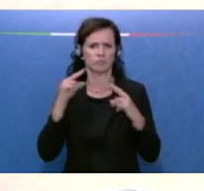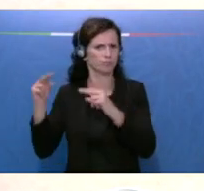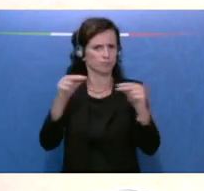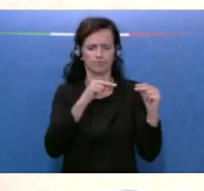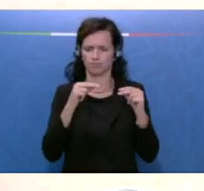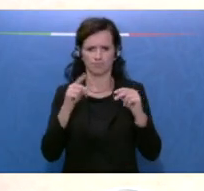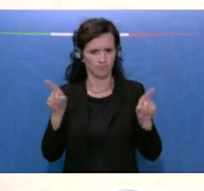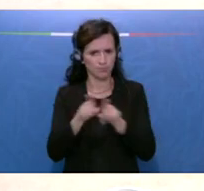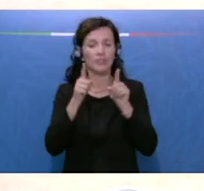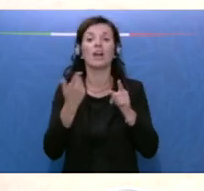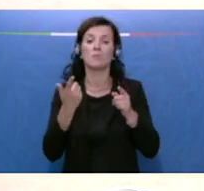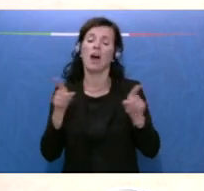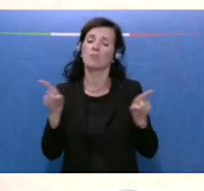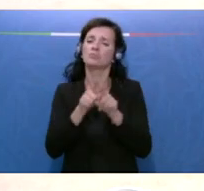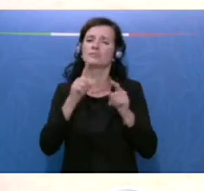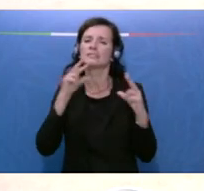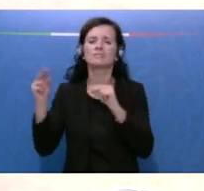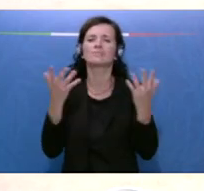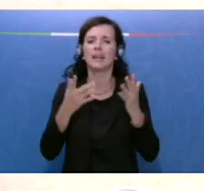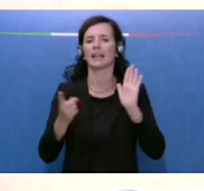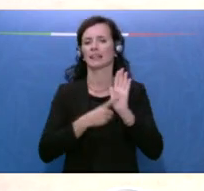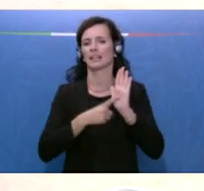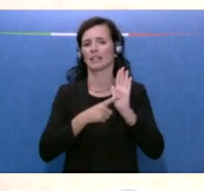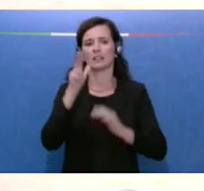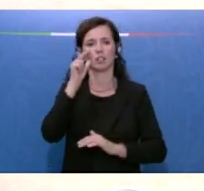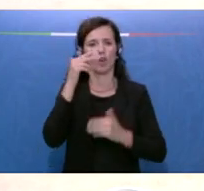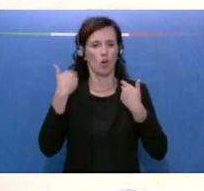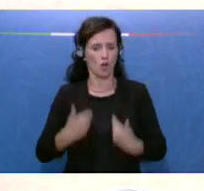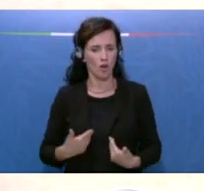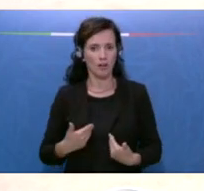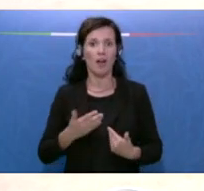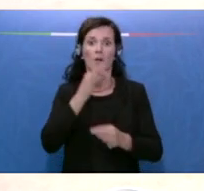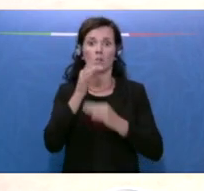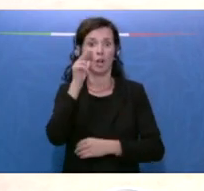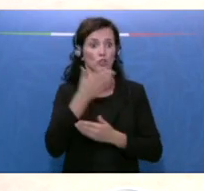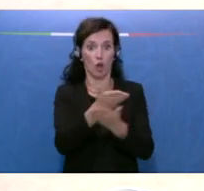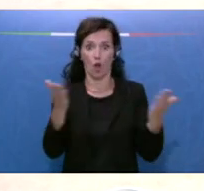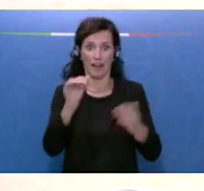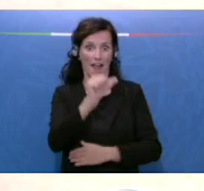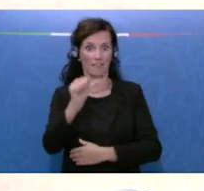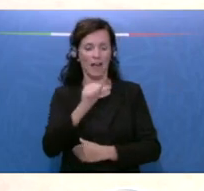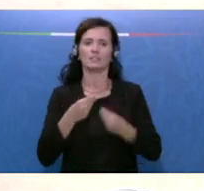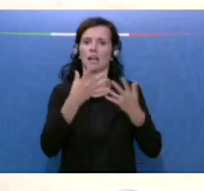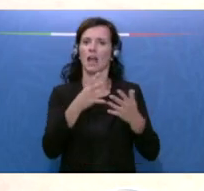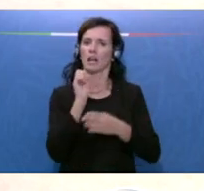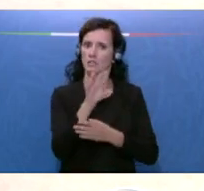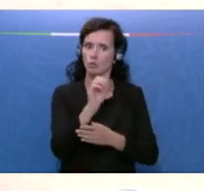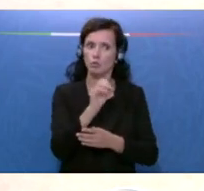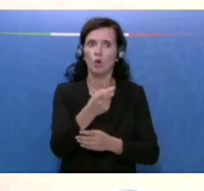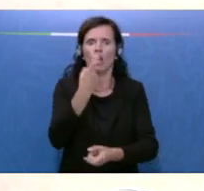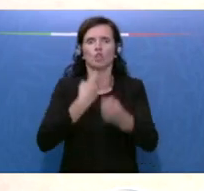problema dei diritti delle donne della necessità di garantire loro un'istruzione di non tornare indietro di vent'anni